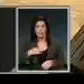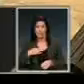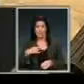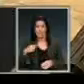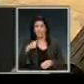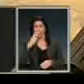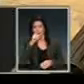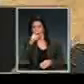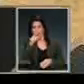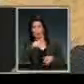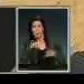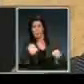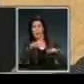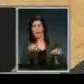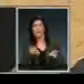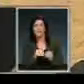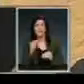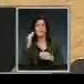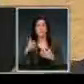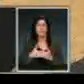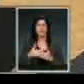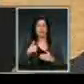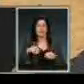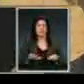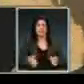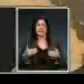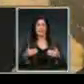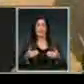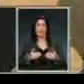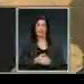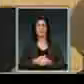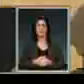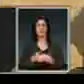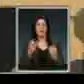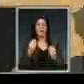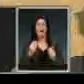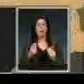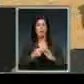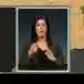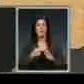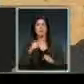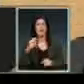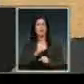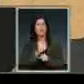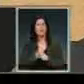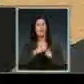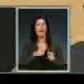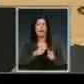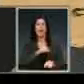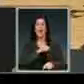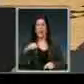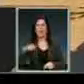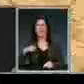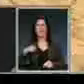עם אשתי, זה החוויה שלי של ים. פעמים רבות נחים ונחות על כיסאות גלגלים מנהלים את המלחמות שלהם לבד. הם לא מבקשים שיפרסו